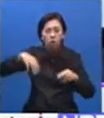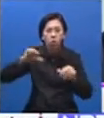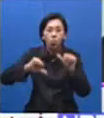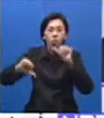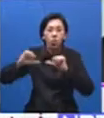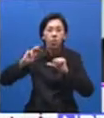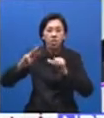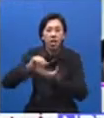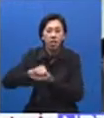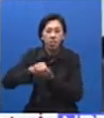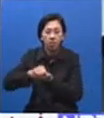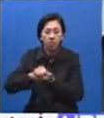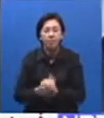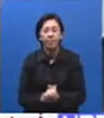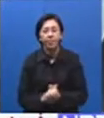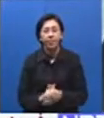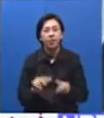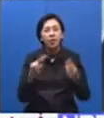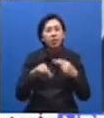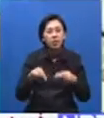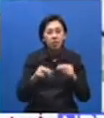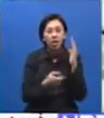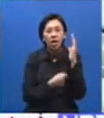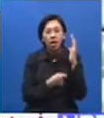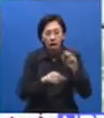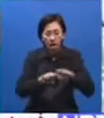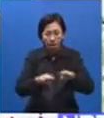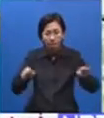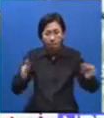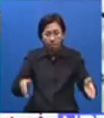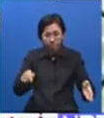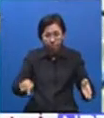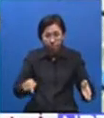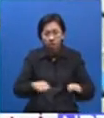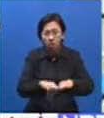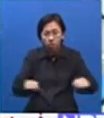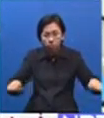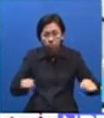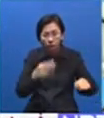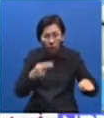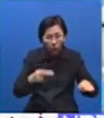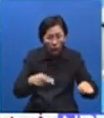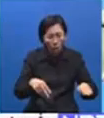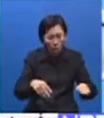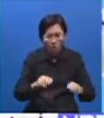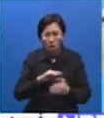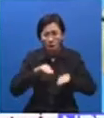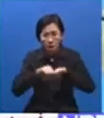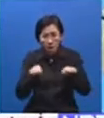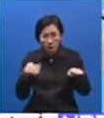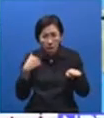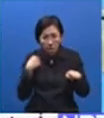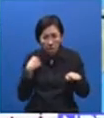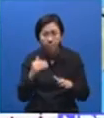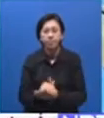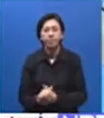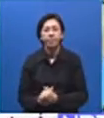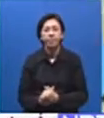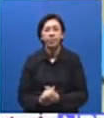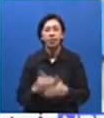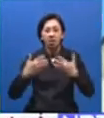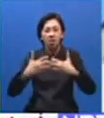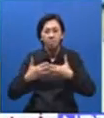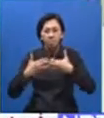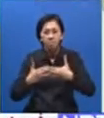บริการการตรวจสอบความหนาแน่นของพื้นคอนกรีตพื้นสนามฟุตซอลว่าได้มาตรฐานหรือไม่นอกจากนี้จะต้องนำเครื่อง